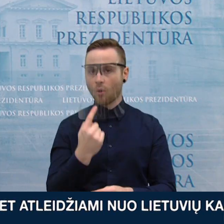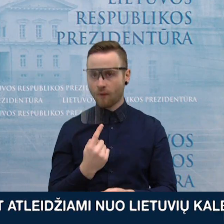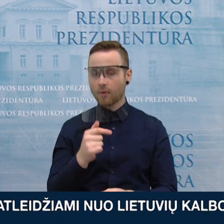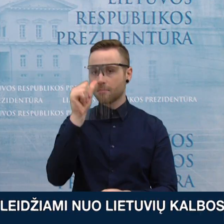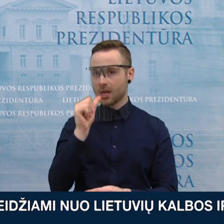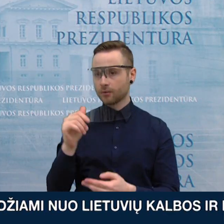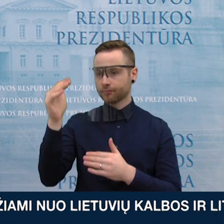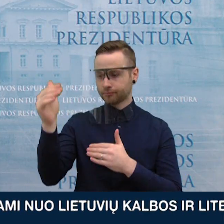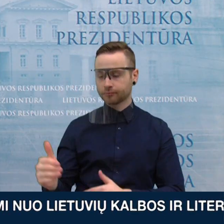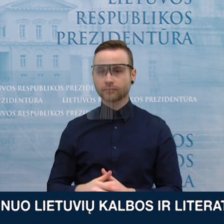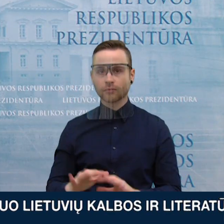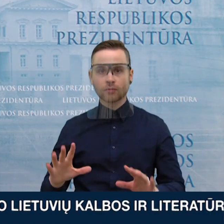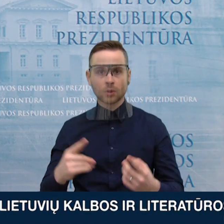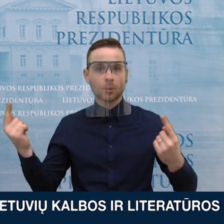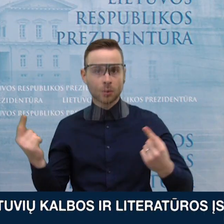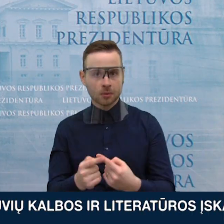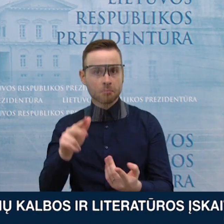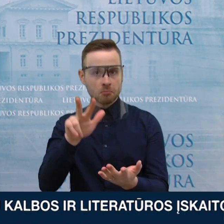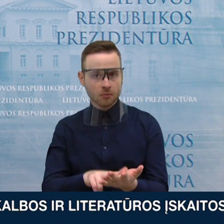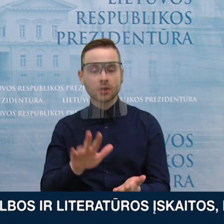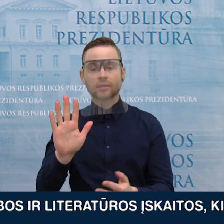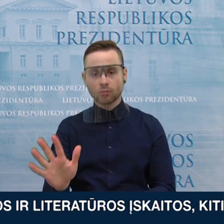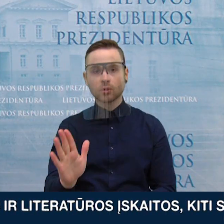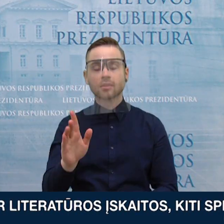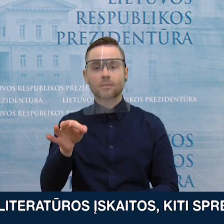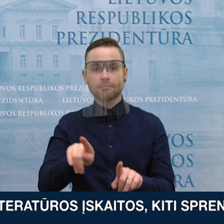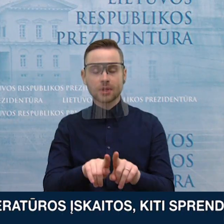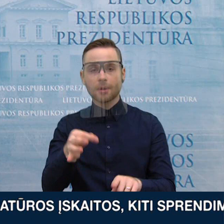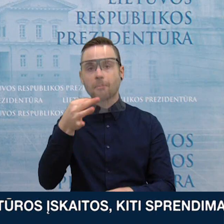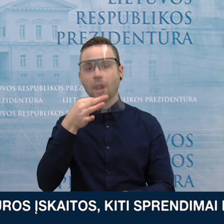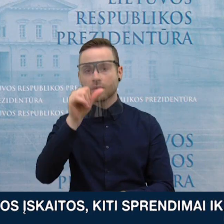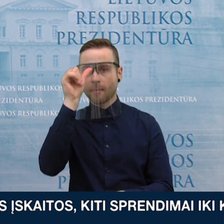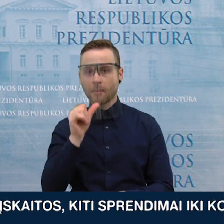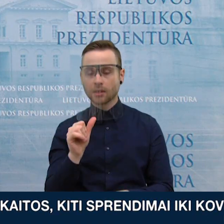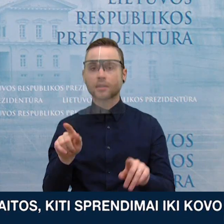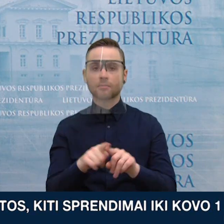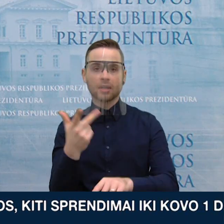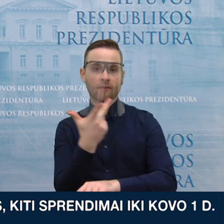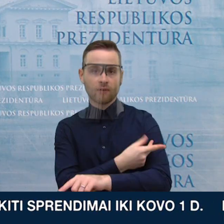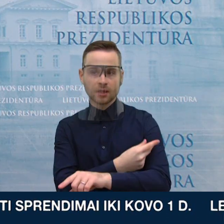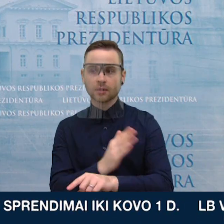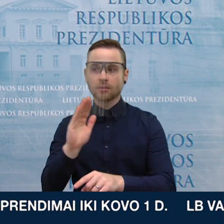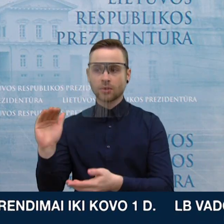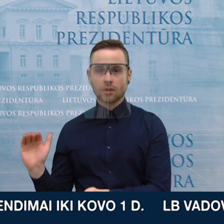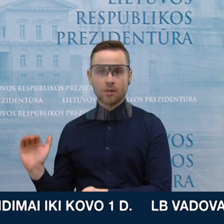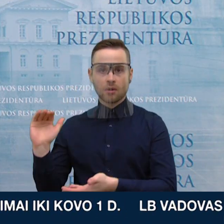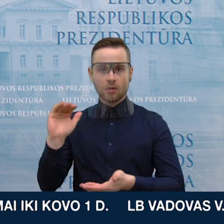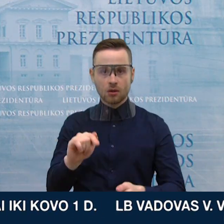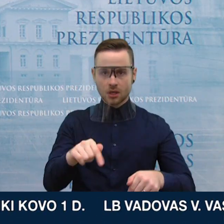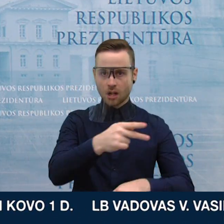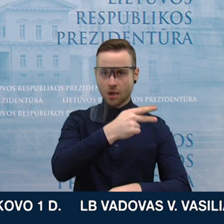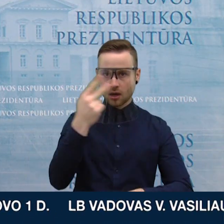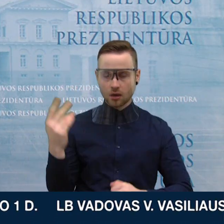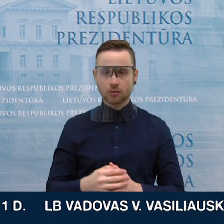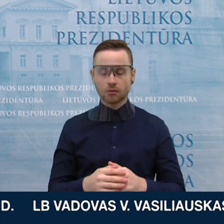jeigu sprendimas teigiamas, balandžio mėnesį ir šios vakcinos kiekiai turėtų patekti į Lietuvą ir